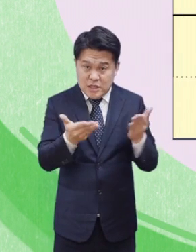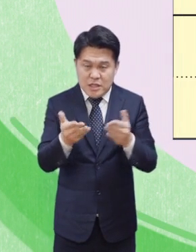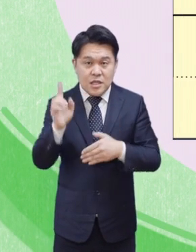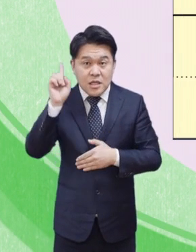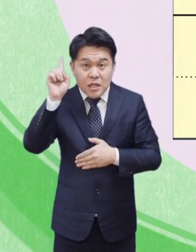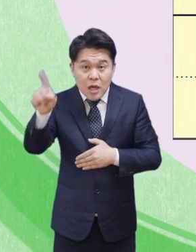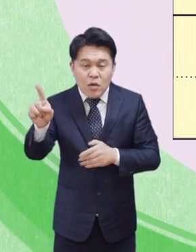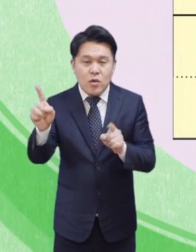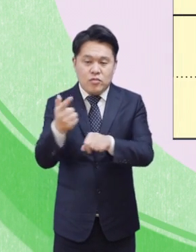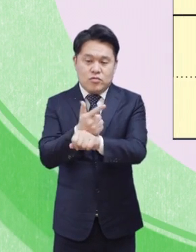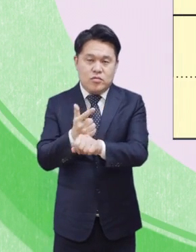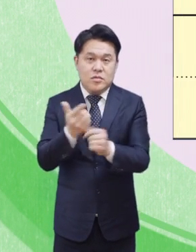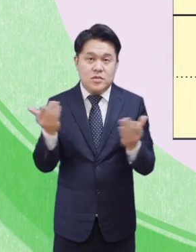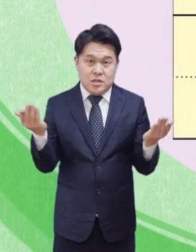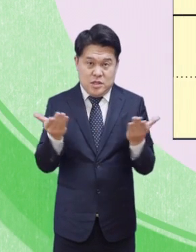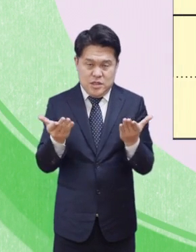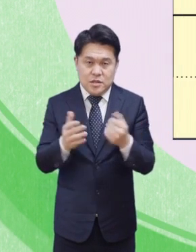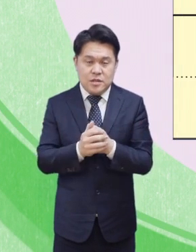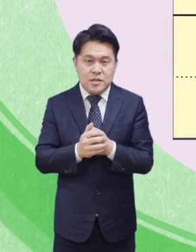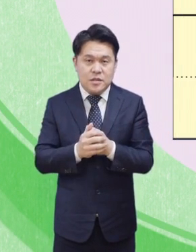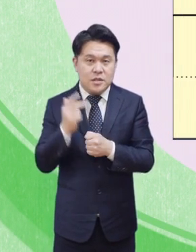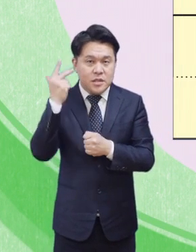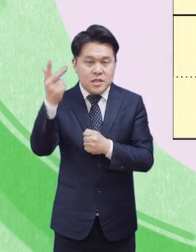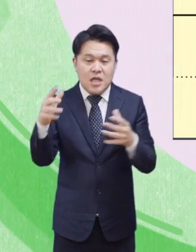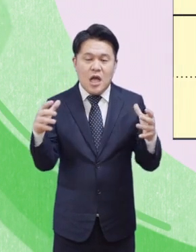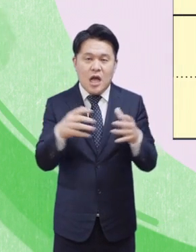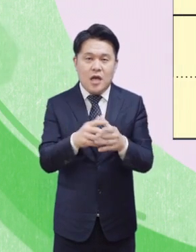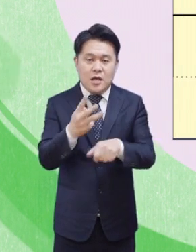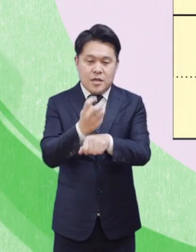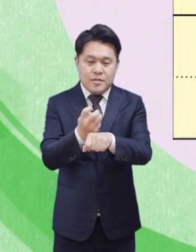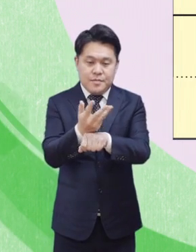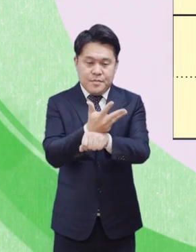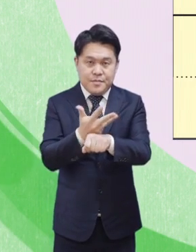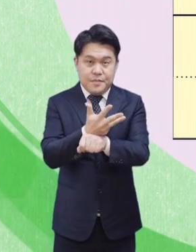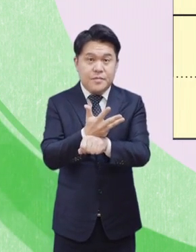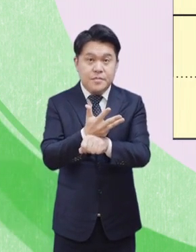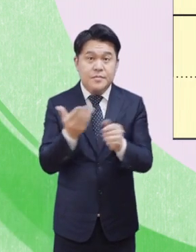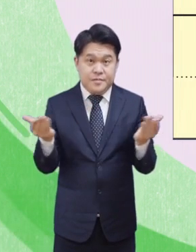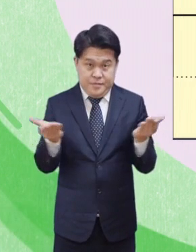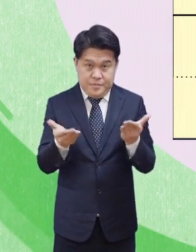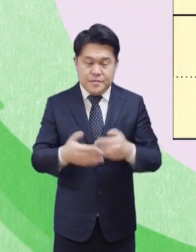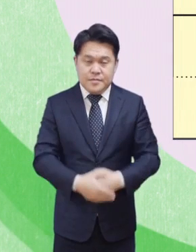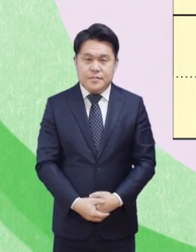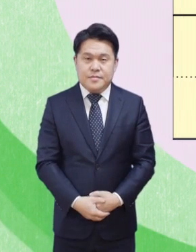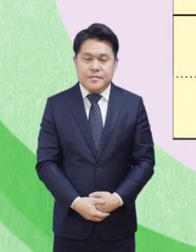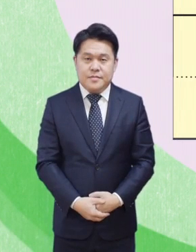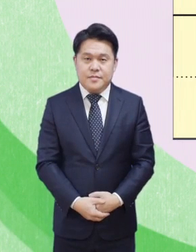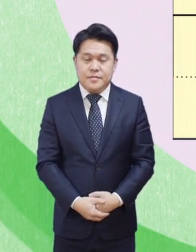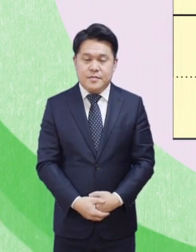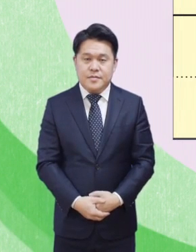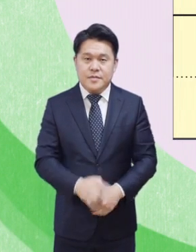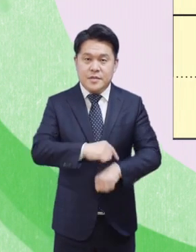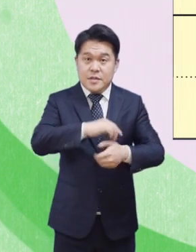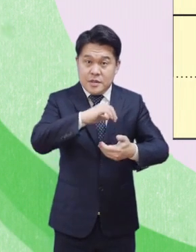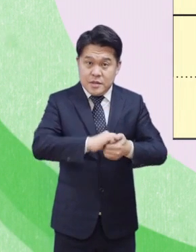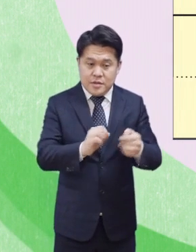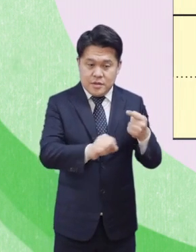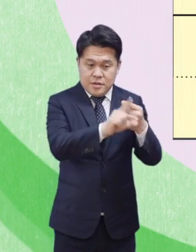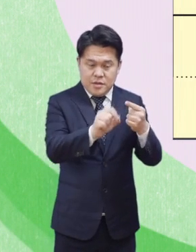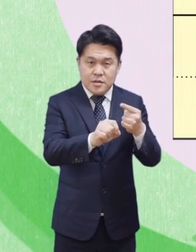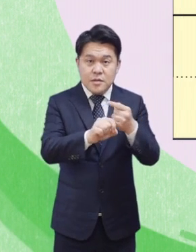주 1일은 6시간, 일주일에 총 38시간을 근무합니다. 시간제는